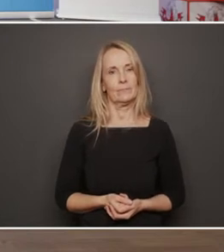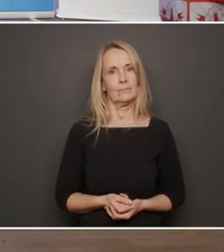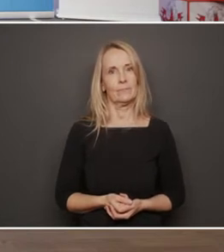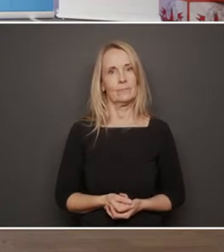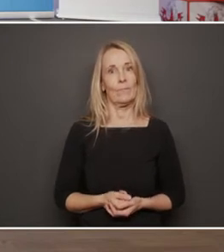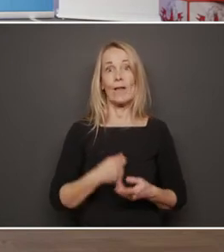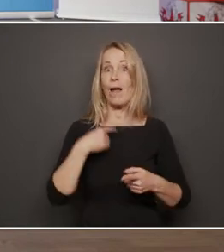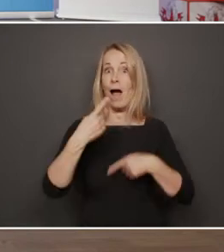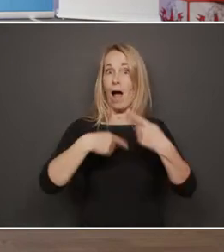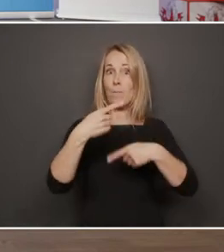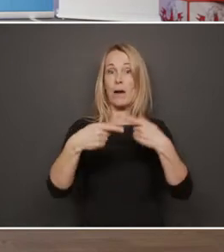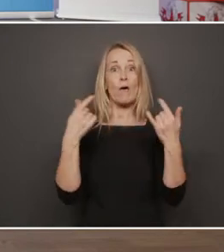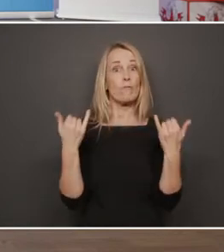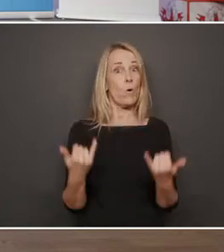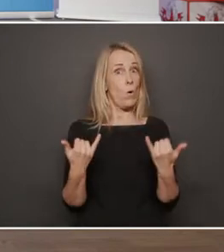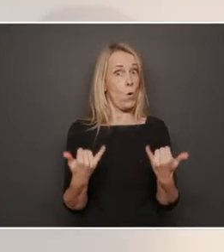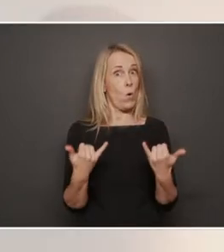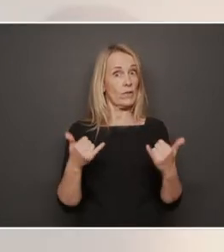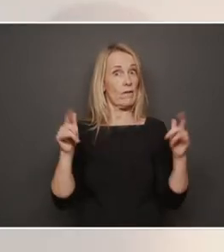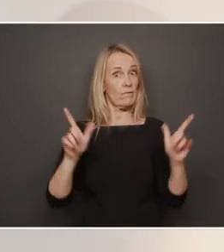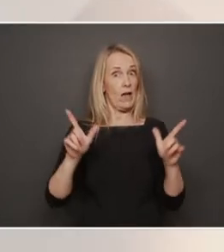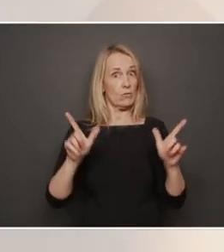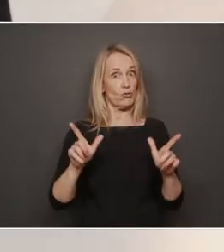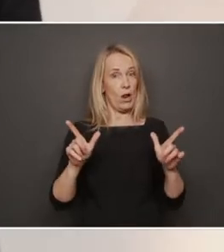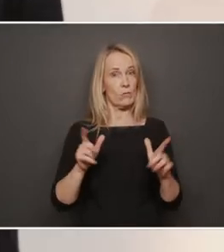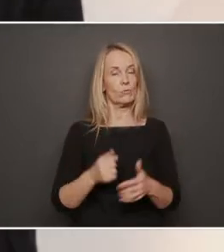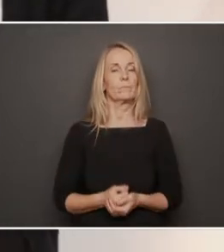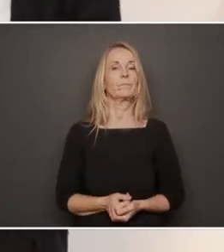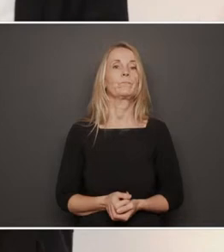Zum Ablauf unserer heutigen Veranstaltung